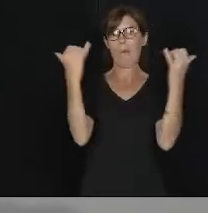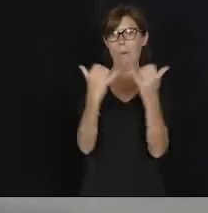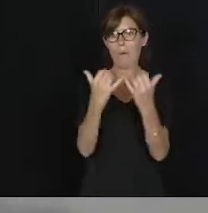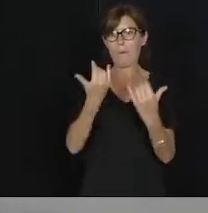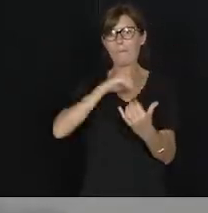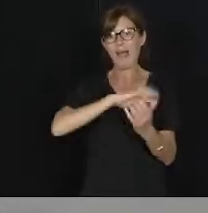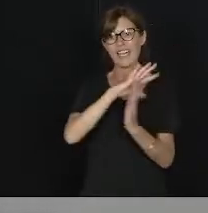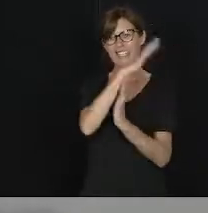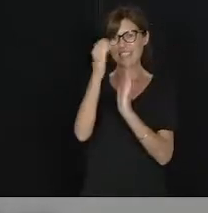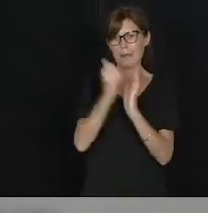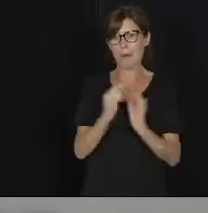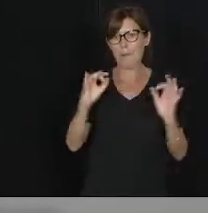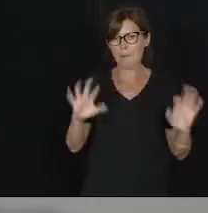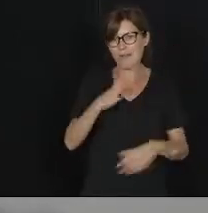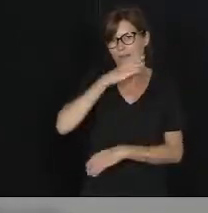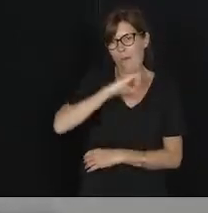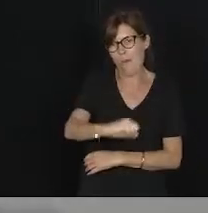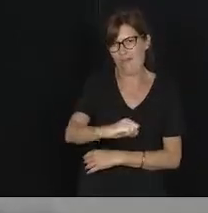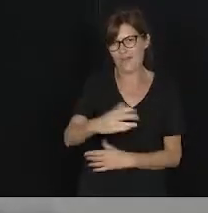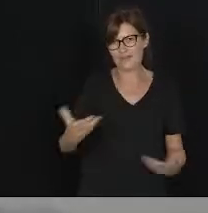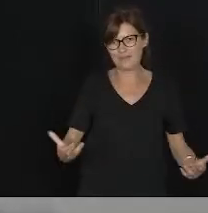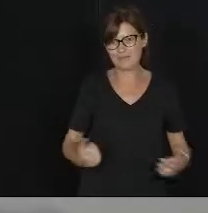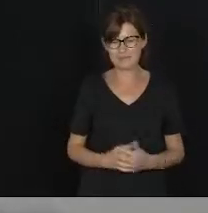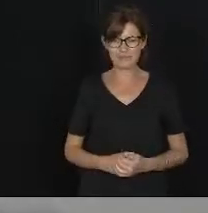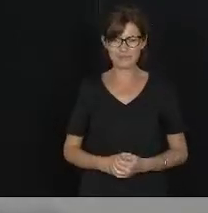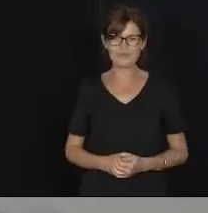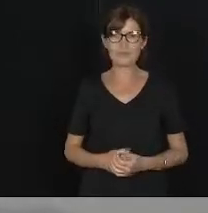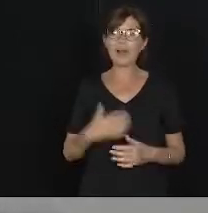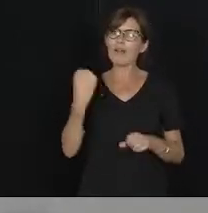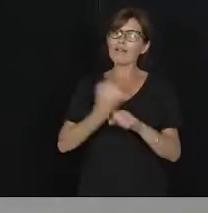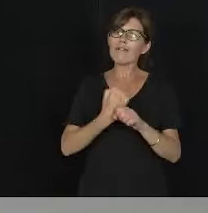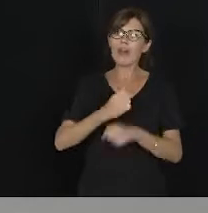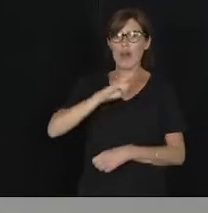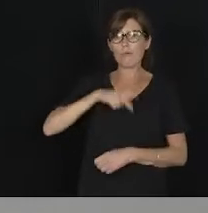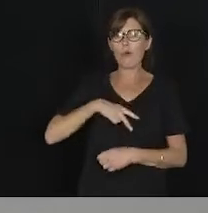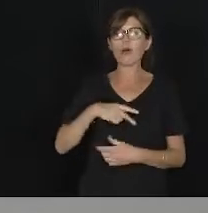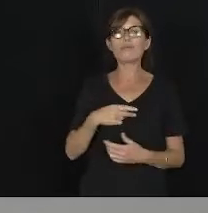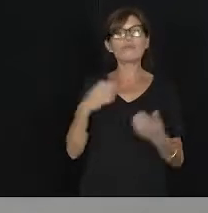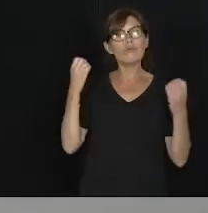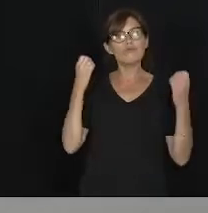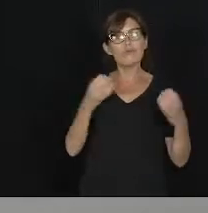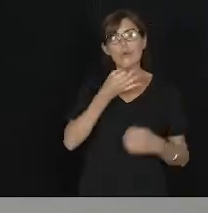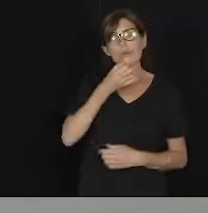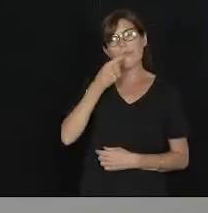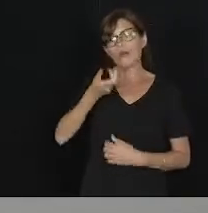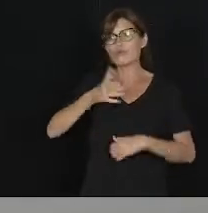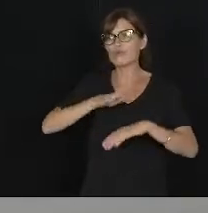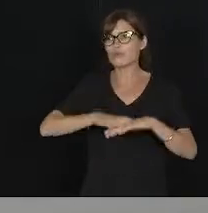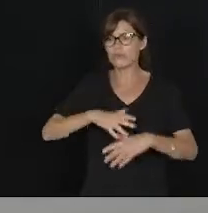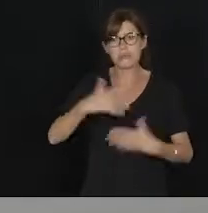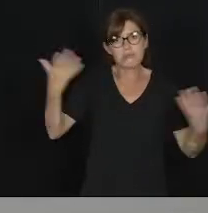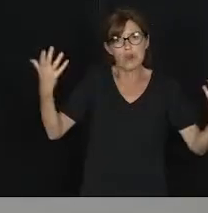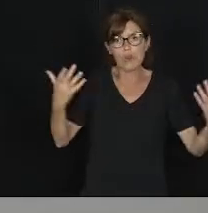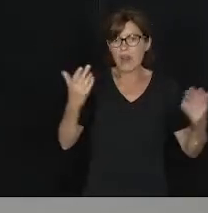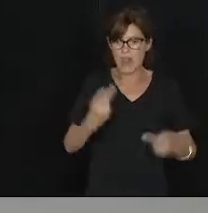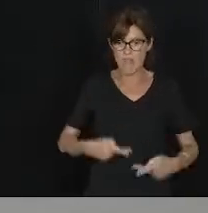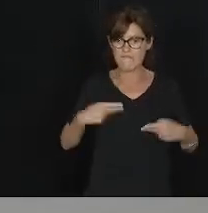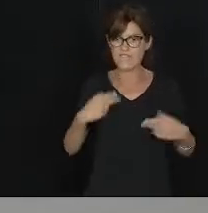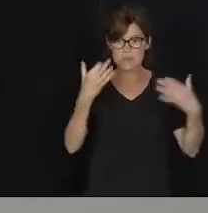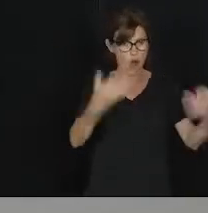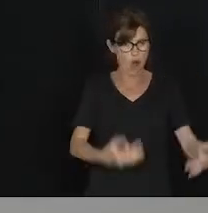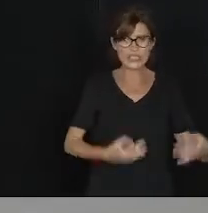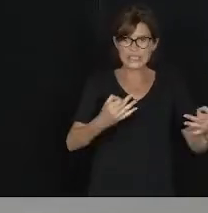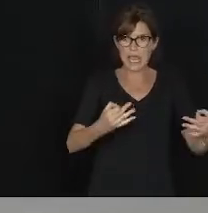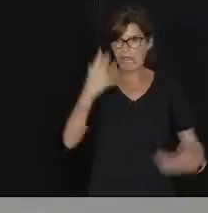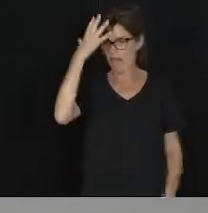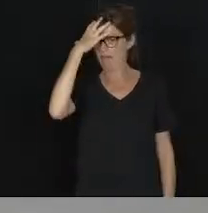caractéristique. Alors j'ai souligné dans mon travail la coexistence entre le tragique et l'ordinaire en temps de guerre, et cette coexistence, je trouve